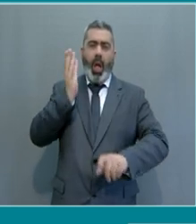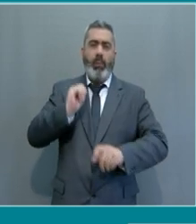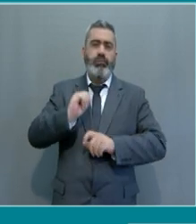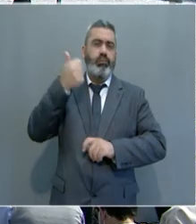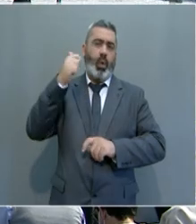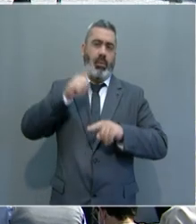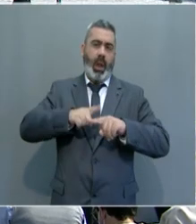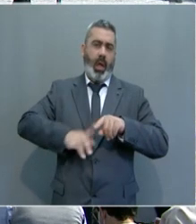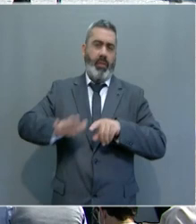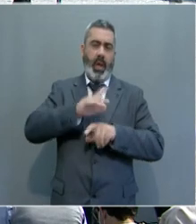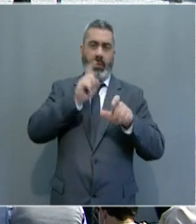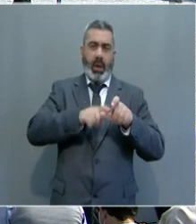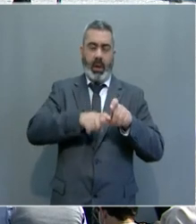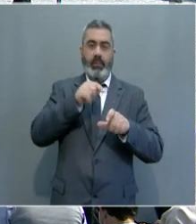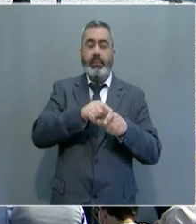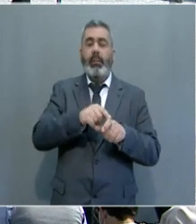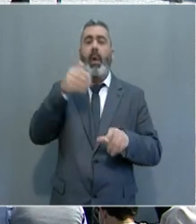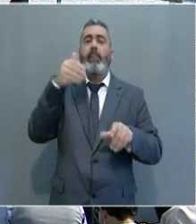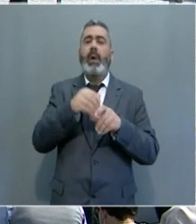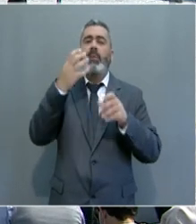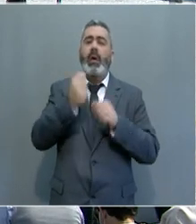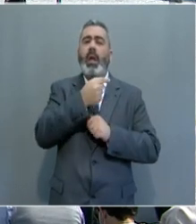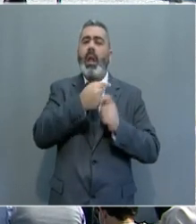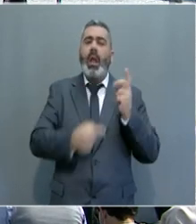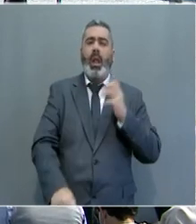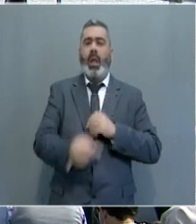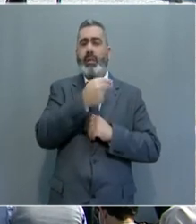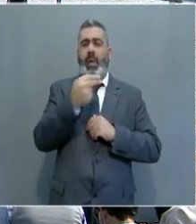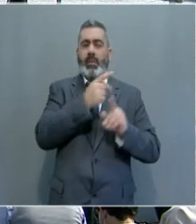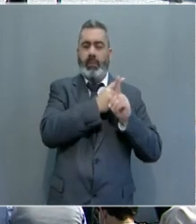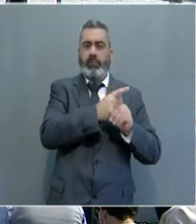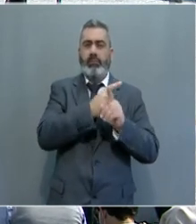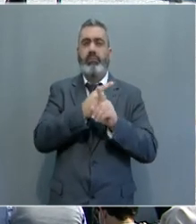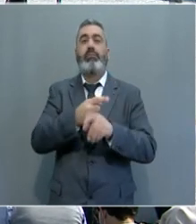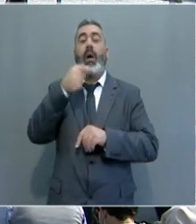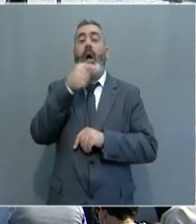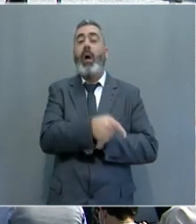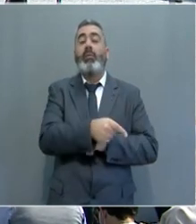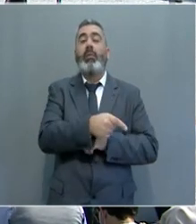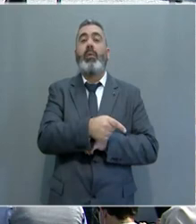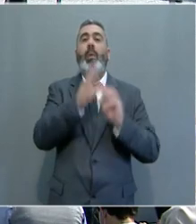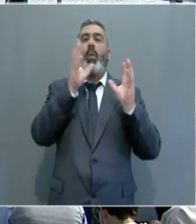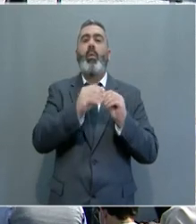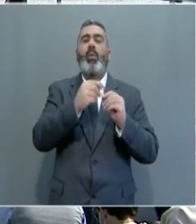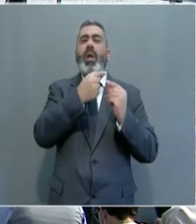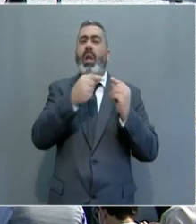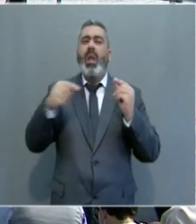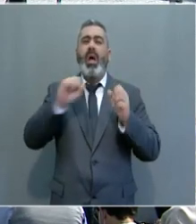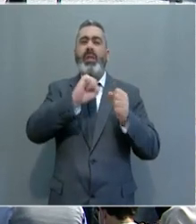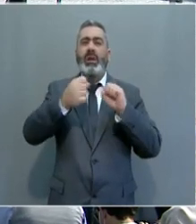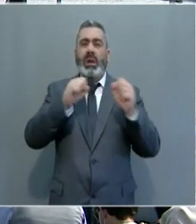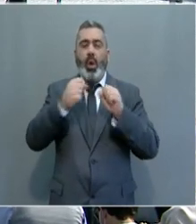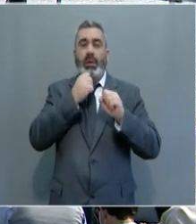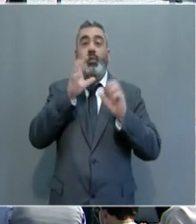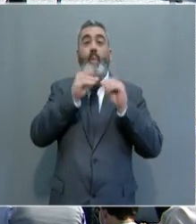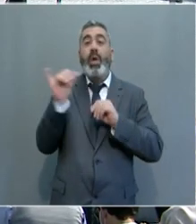χώρα. Έχει ένα μεγάλο χαρτοφυλάκιο, το οποίο καλύπτει σχεδόν όλο το φάσμα των δραστηριοτήτων στους υγρούς